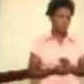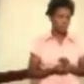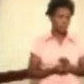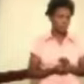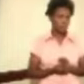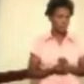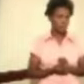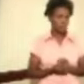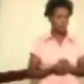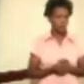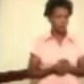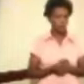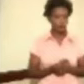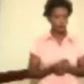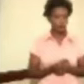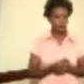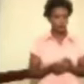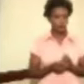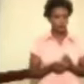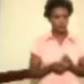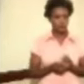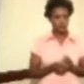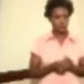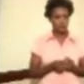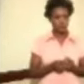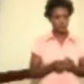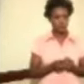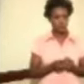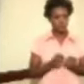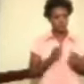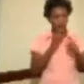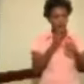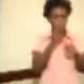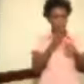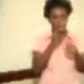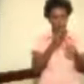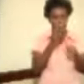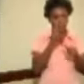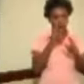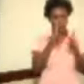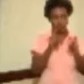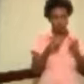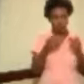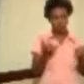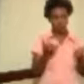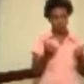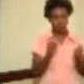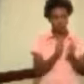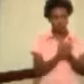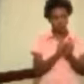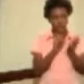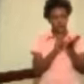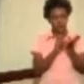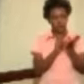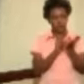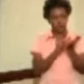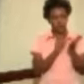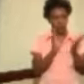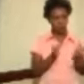oh. Madame Maniga, monsieur Martelly, nous allons passer au quatrième thème avec les journalistes. On va